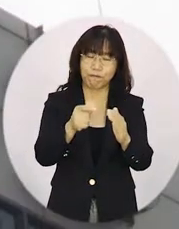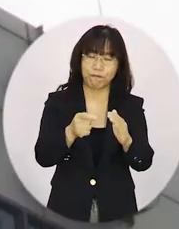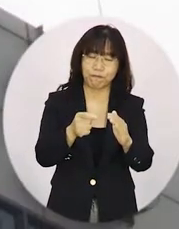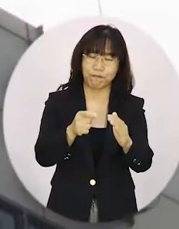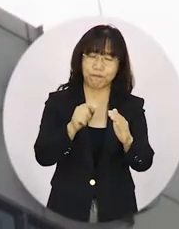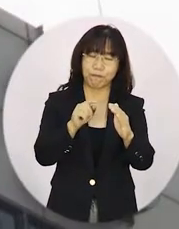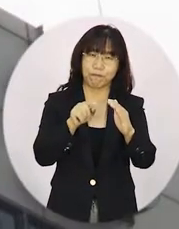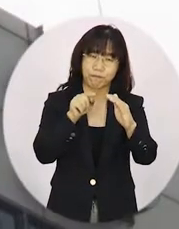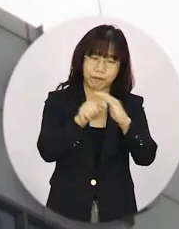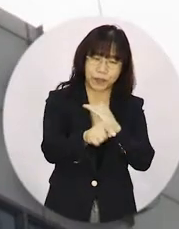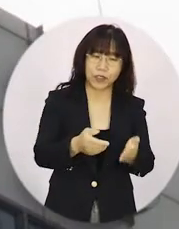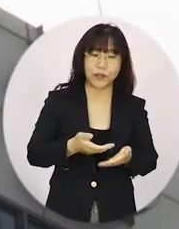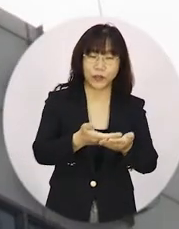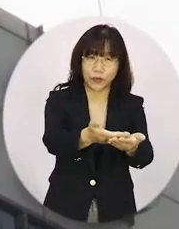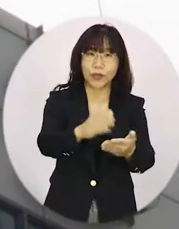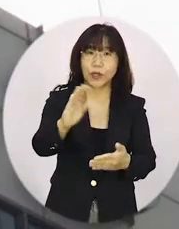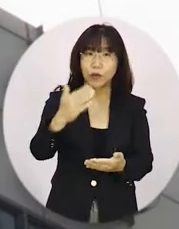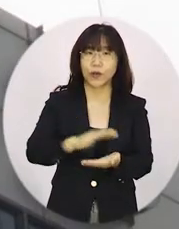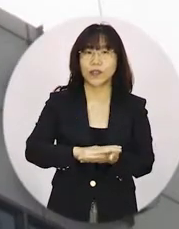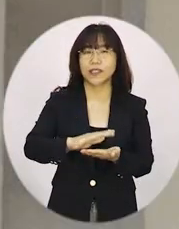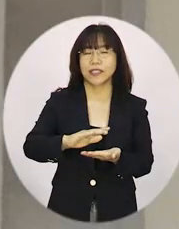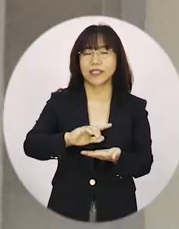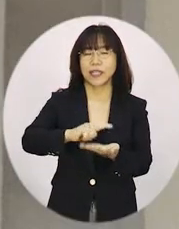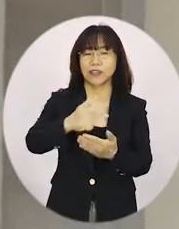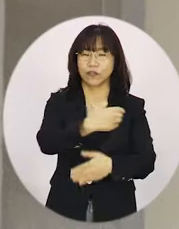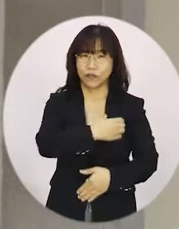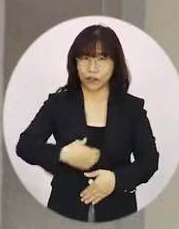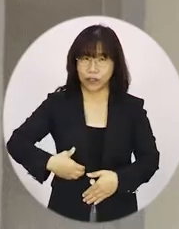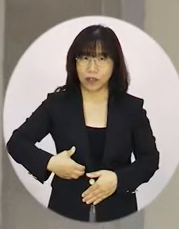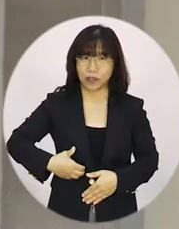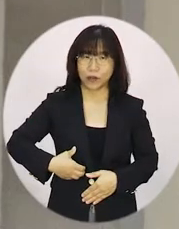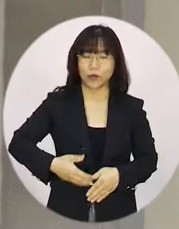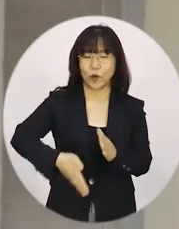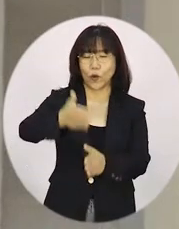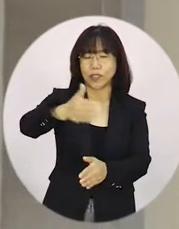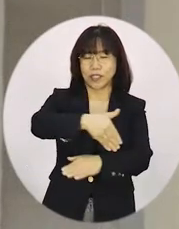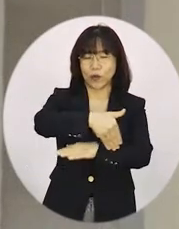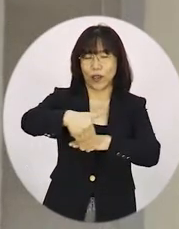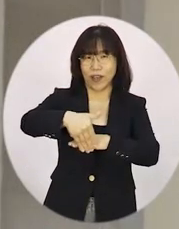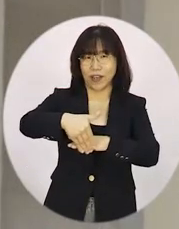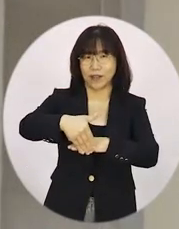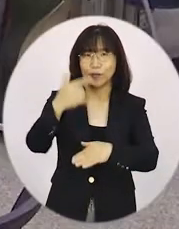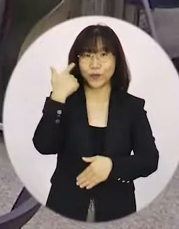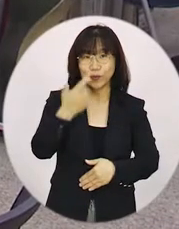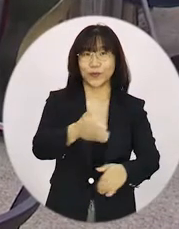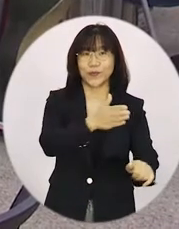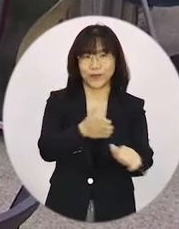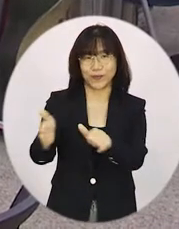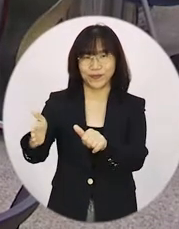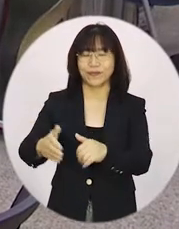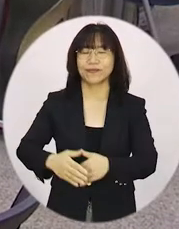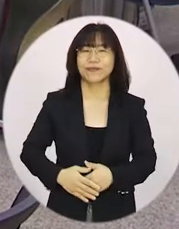됩니다. 기타 모집에 대한 자세한 사항은 강서구청 도시계획과로 문의하면 됩니다.